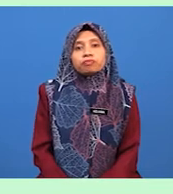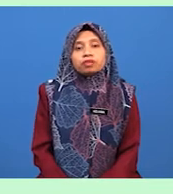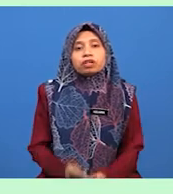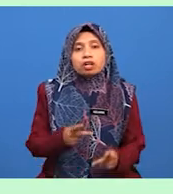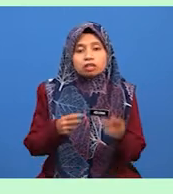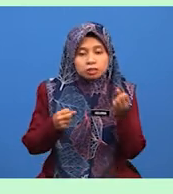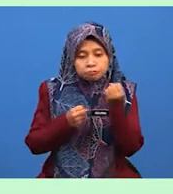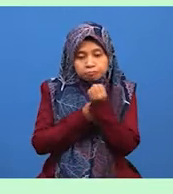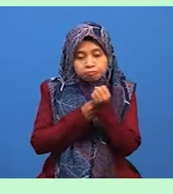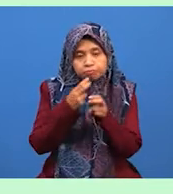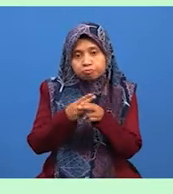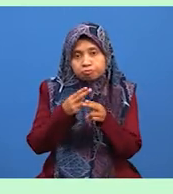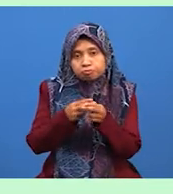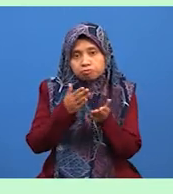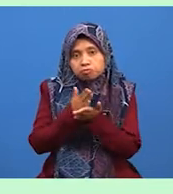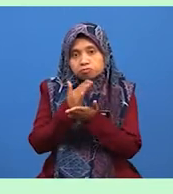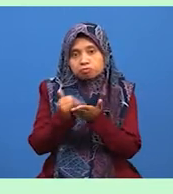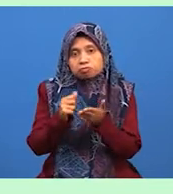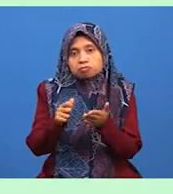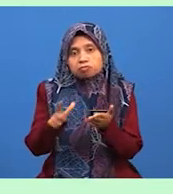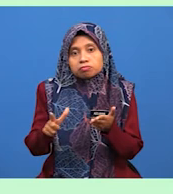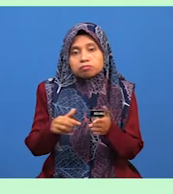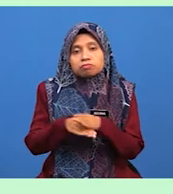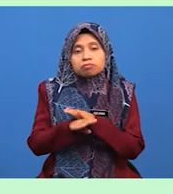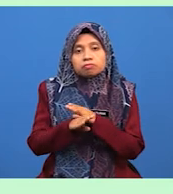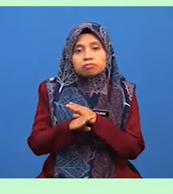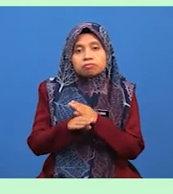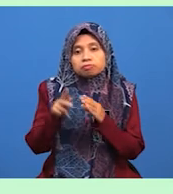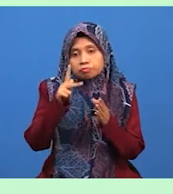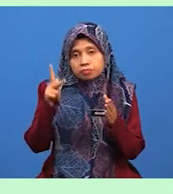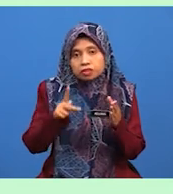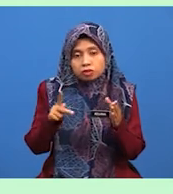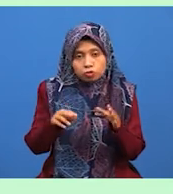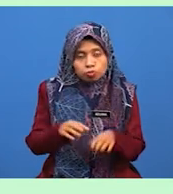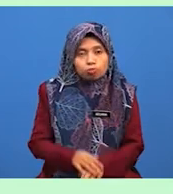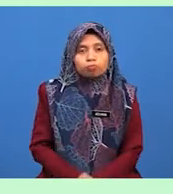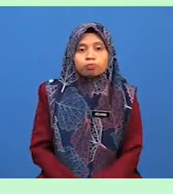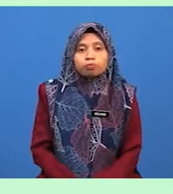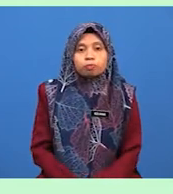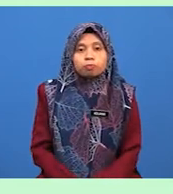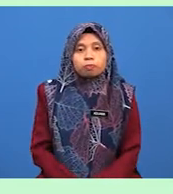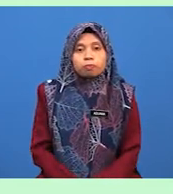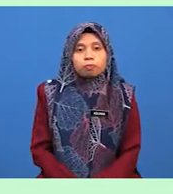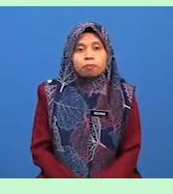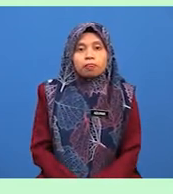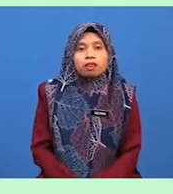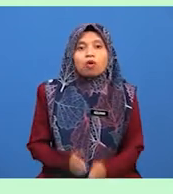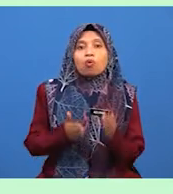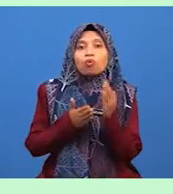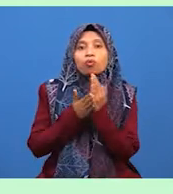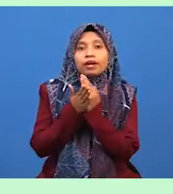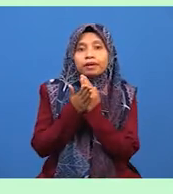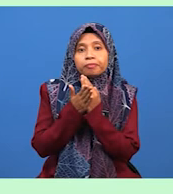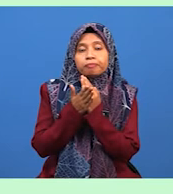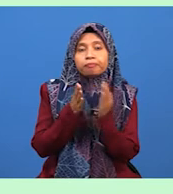Kata sendi nama seterusnya yang boleh kamu isi di dalam peta buih tersebut ialah